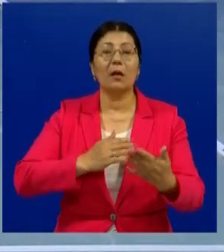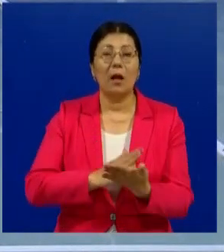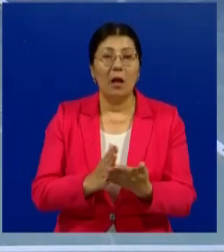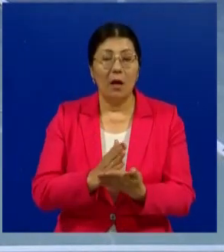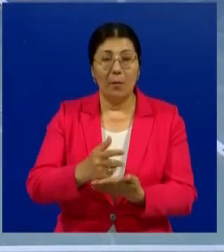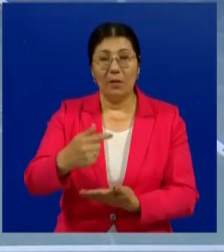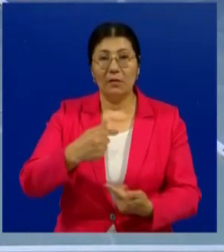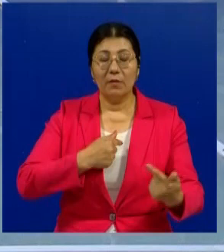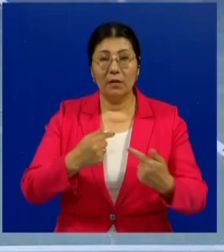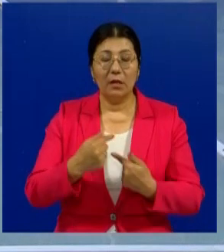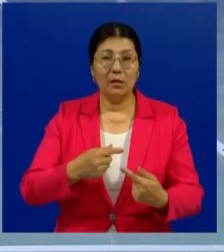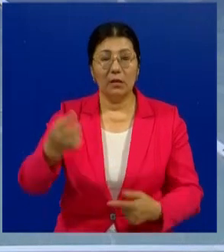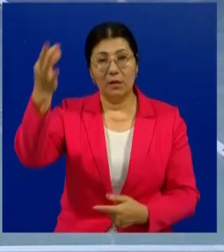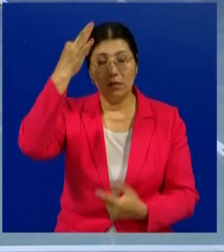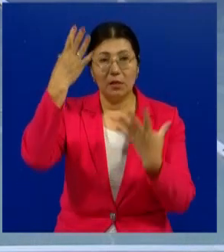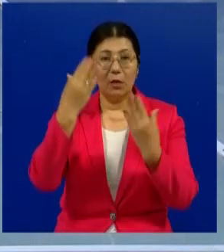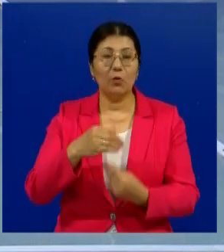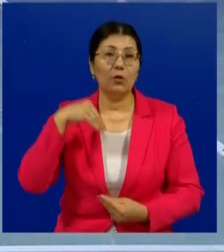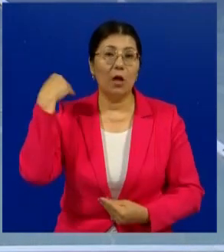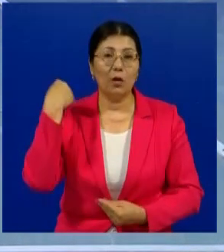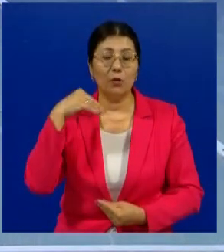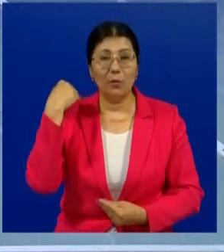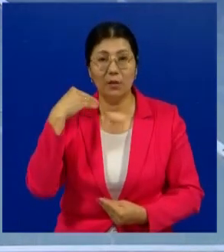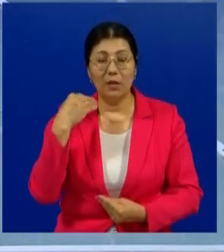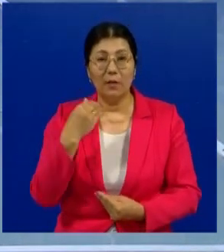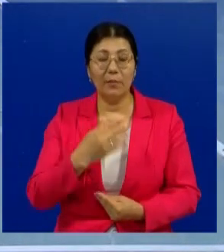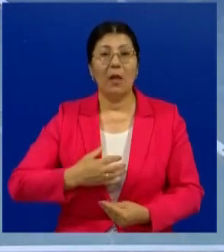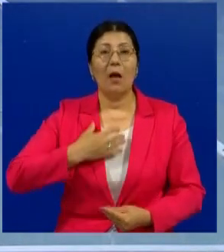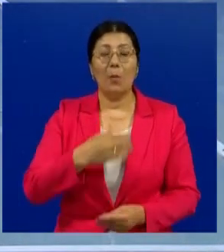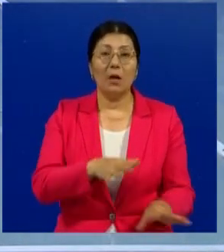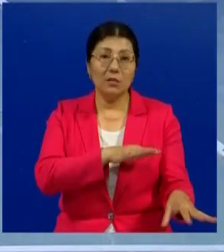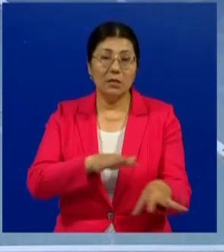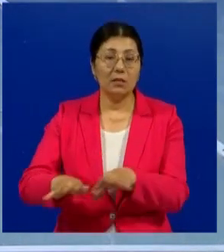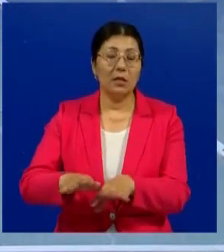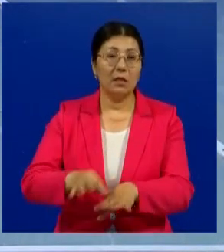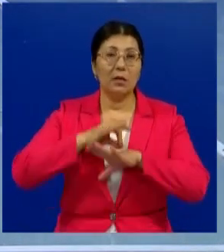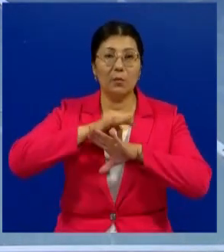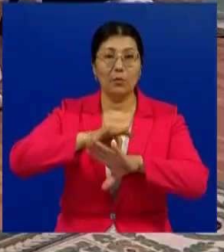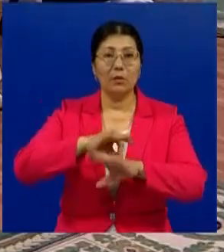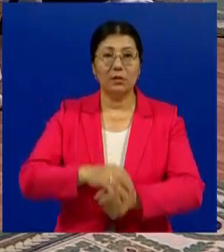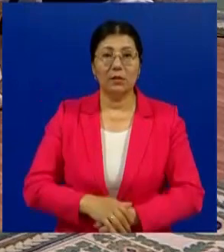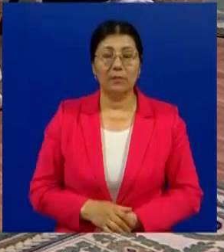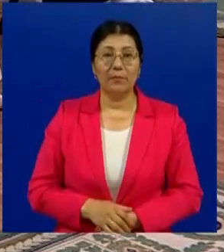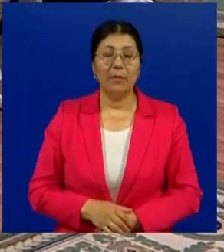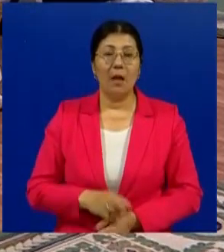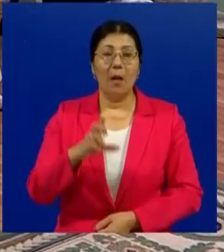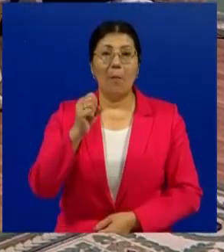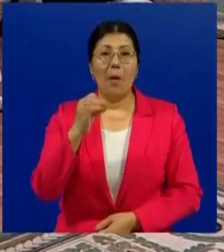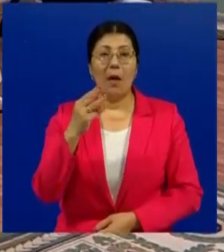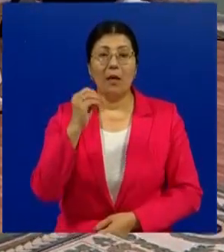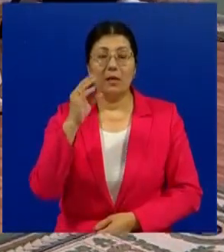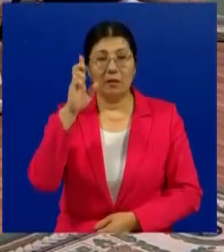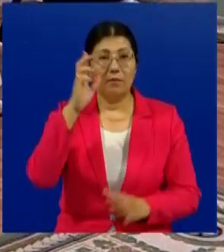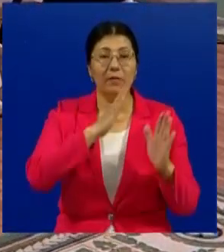құрбандарын еске алу күні Ақтөбеде биыл да жылдағыдай маңызды шаралармен өрнектелді. Бәйішев кітапханасында